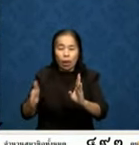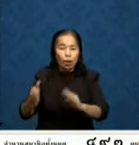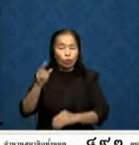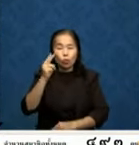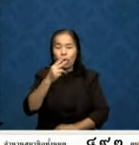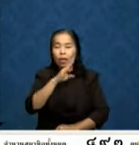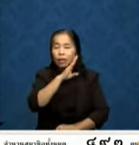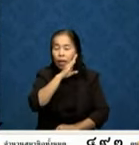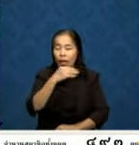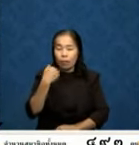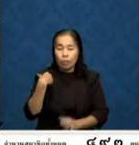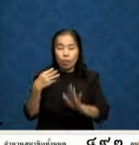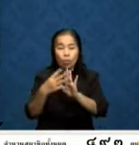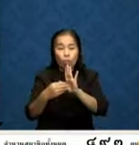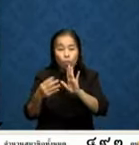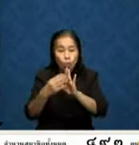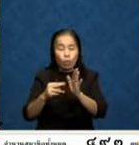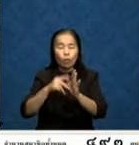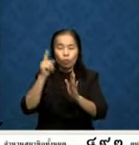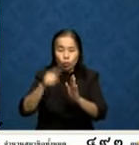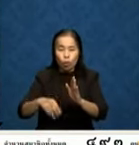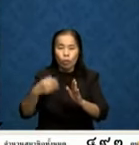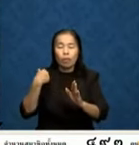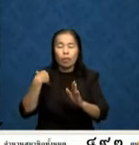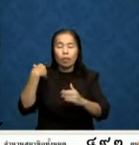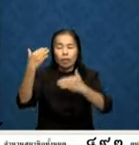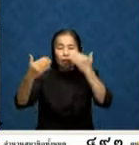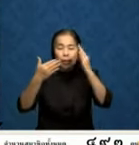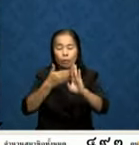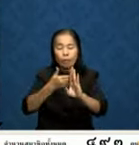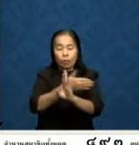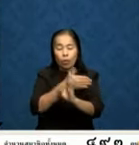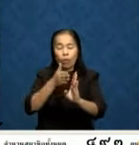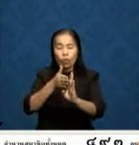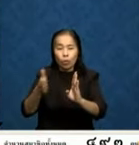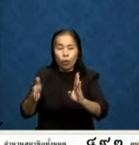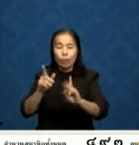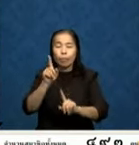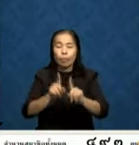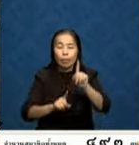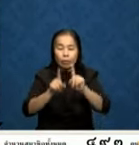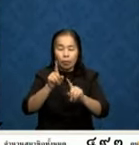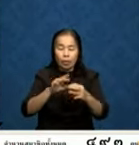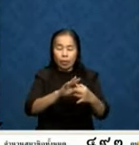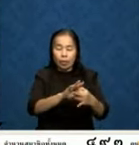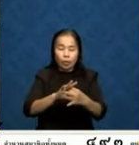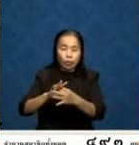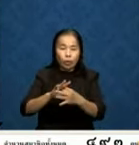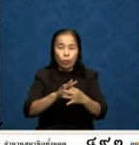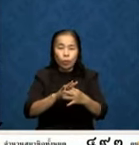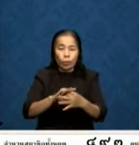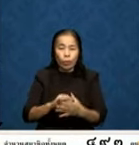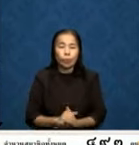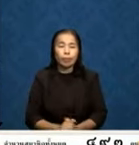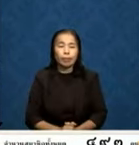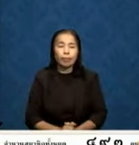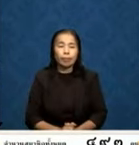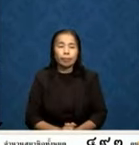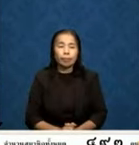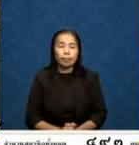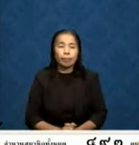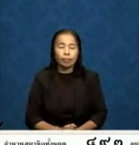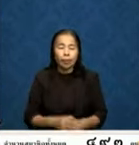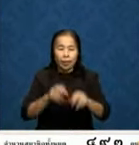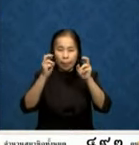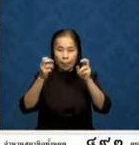ที่มีการอบรมนะครับอันนี้เป็นเรื่องของ97(5) เราก็รับข้อสังเกตท่านส.ส.แล้วก็มาปรับนะครับให้สอดคล้องขึ้นนะครับอีกประเด็นนึงเป็น